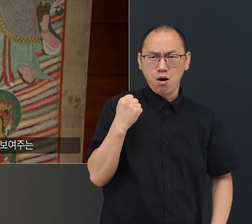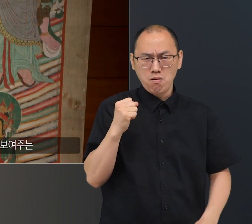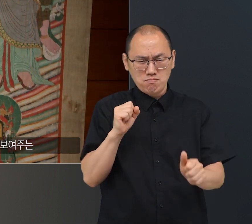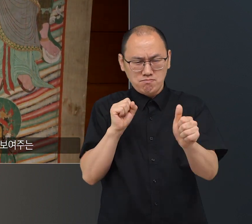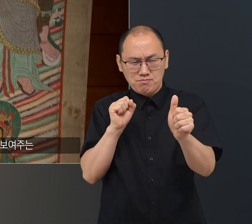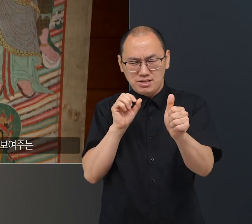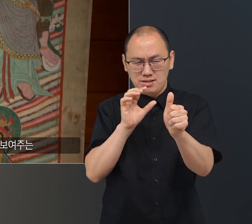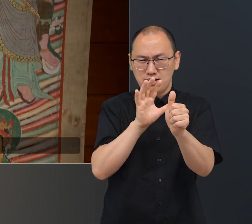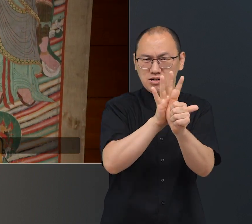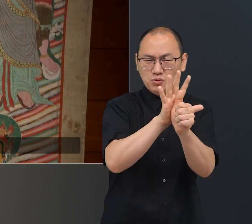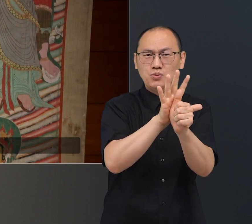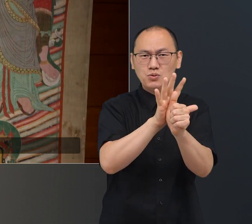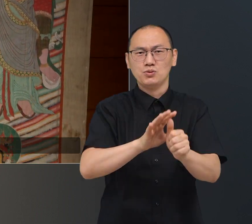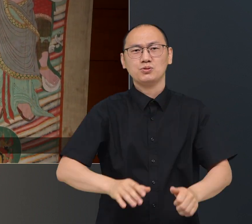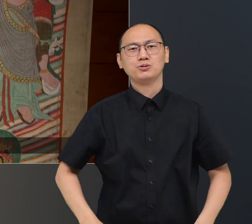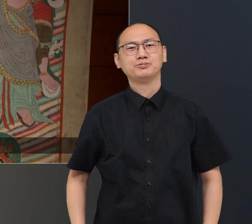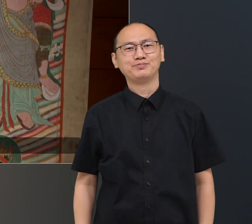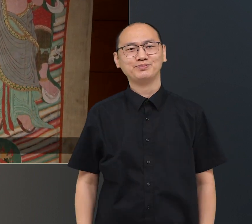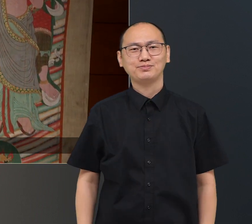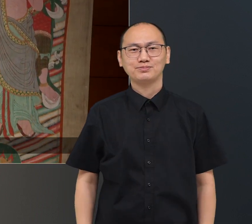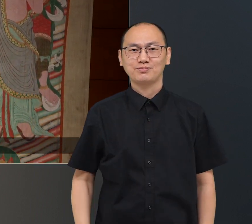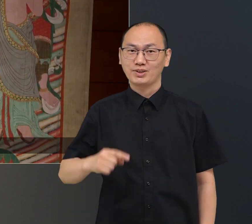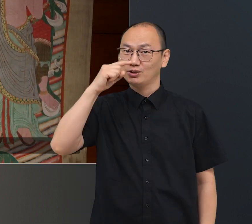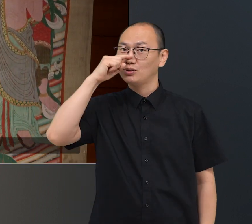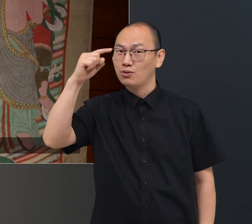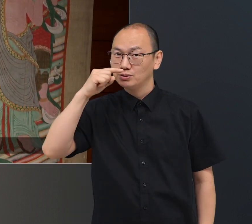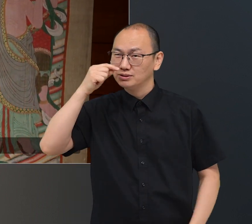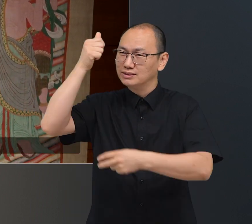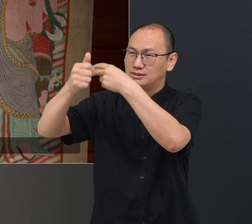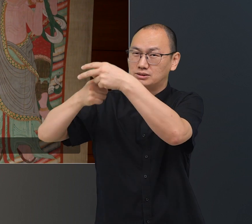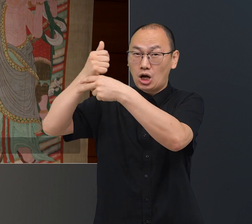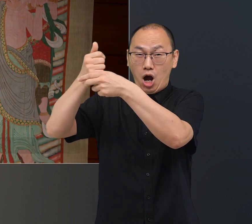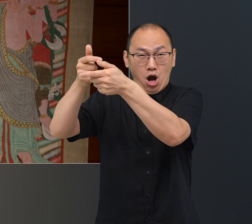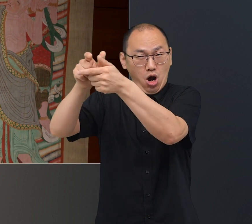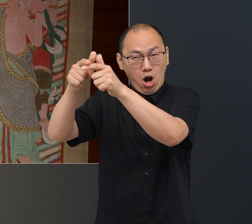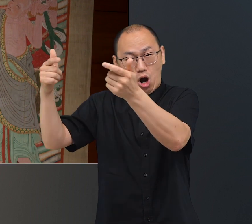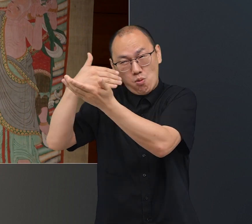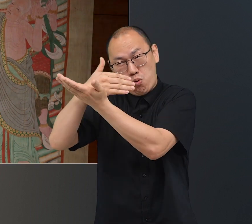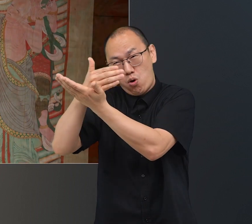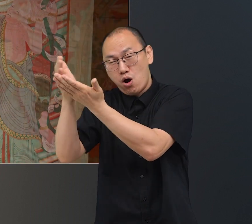초월적인 힘을 보여주는 신비로운 빛을 표현한 빛의 향연입니다.